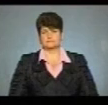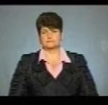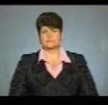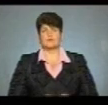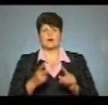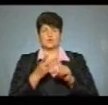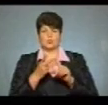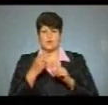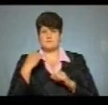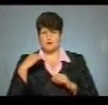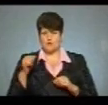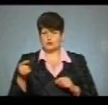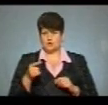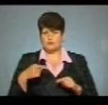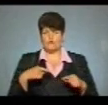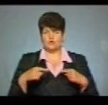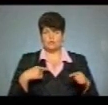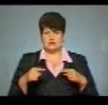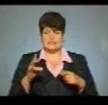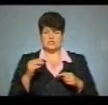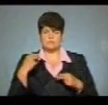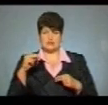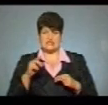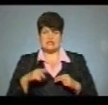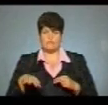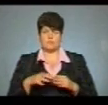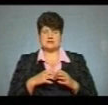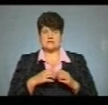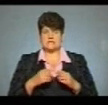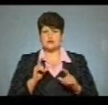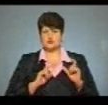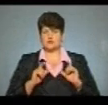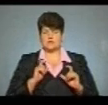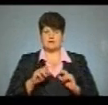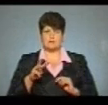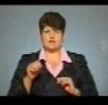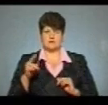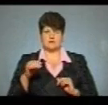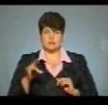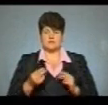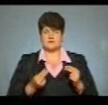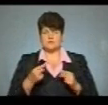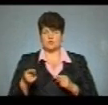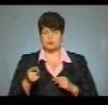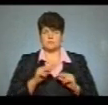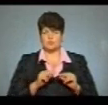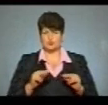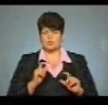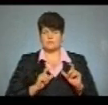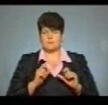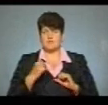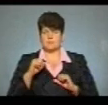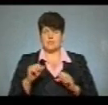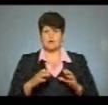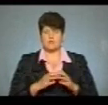І друга перемога тернопільських футболістів на чемпіонаті Європи серед студентів у Мадриді. Гравці Тернопільського педуніверситету перемогли